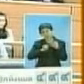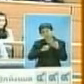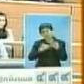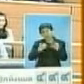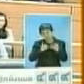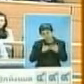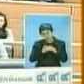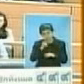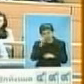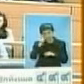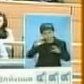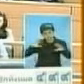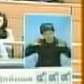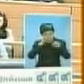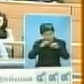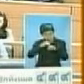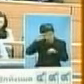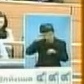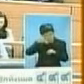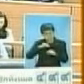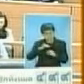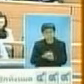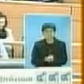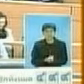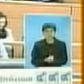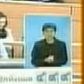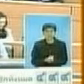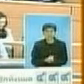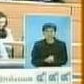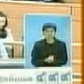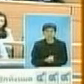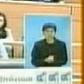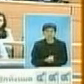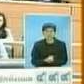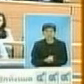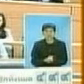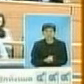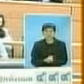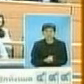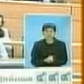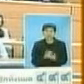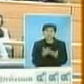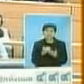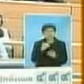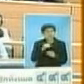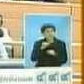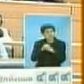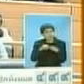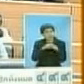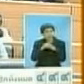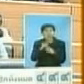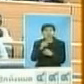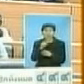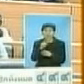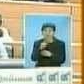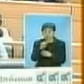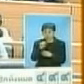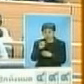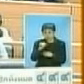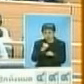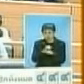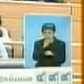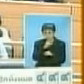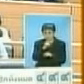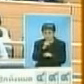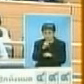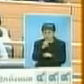แบบนึงแต่จตุพรณฐวุฒิเนี่ยผมคิดว่าความโดดเด่นเาคือเวลาเคพูดเทุ่มสุดตัวดูเดือดเลยเพูดเหมือนกับว่าจข้างในมันออก